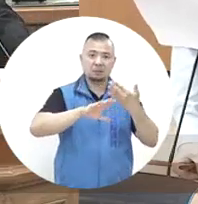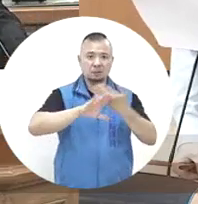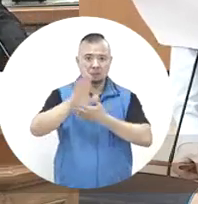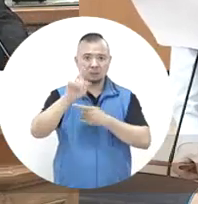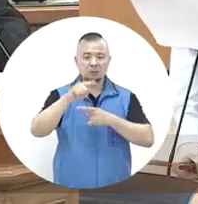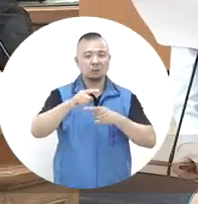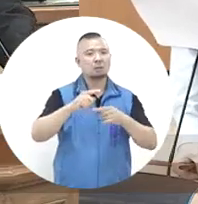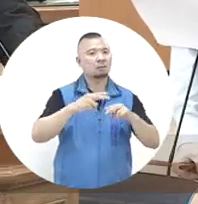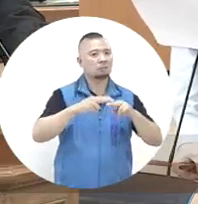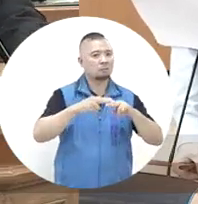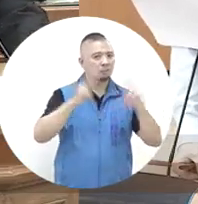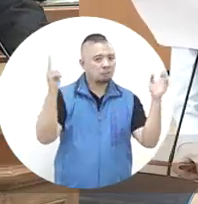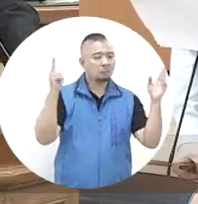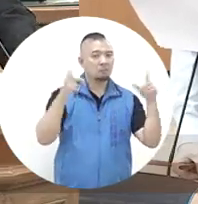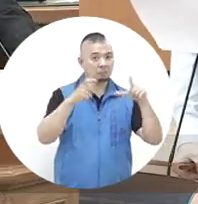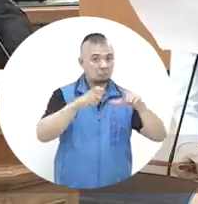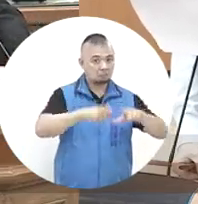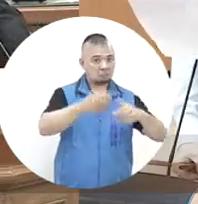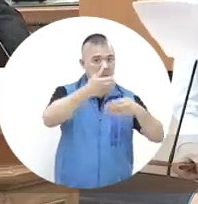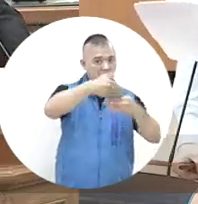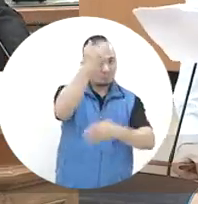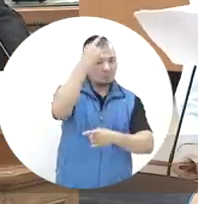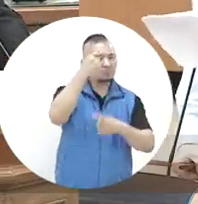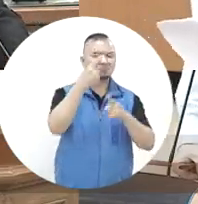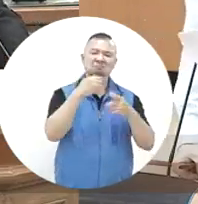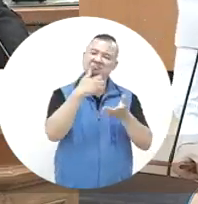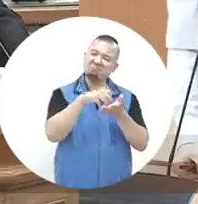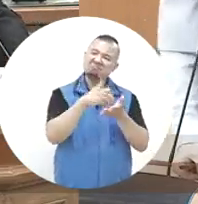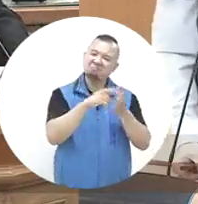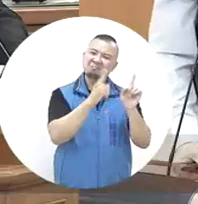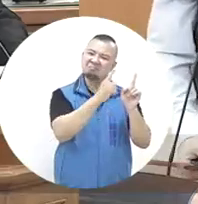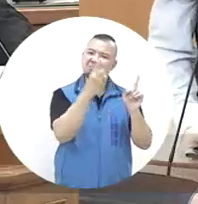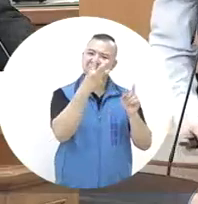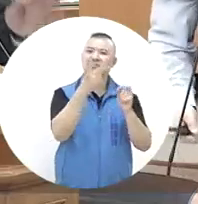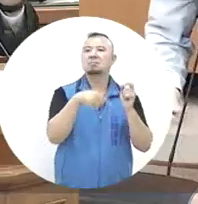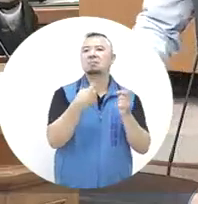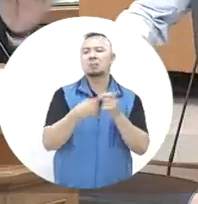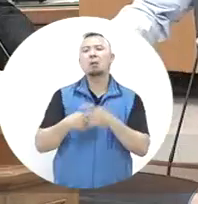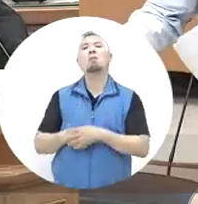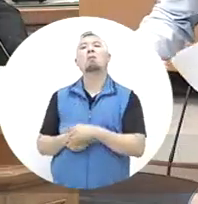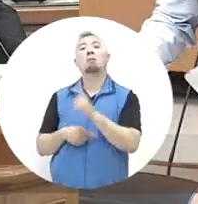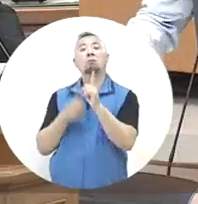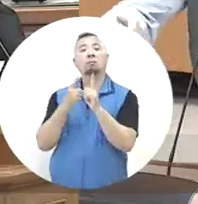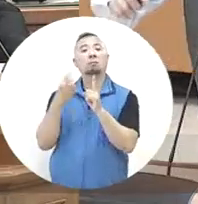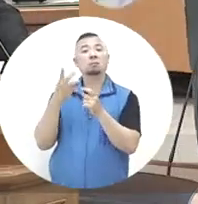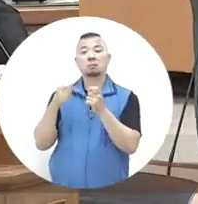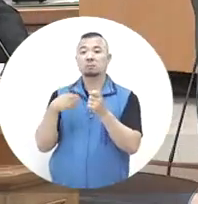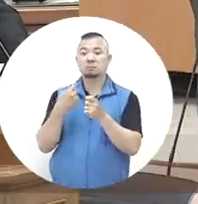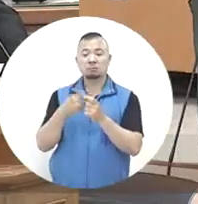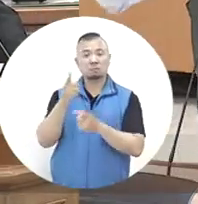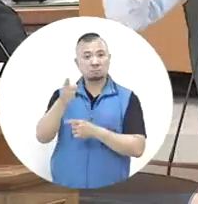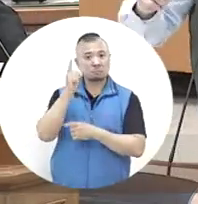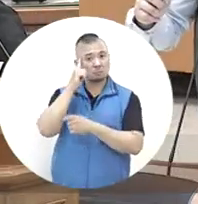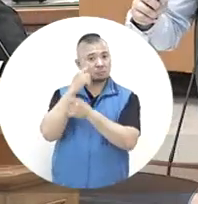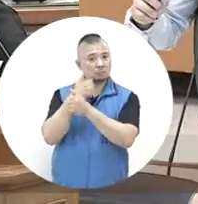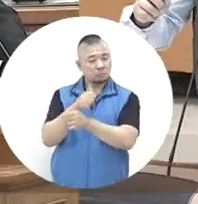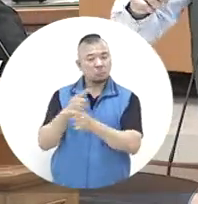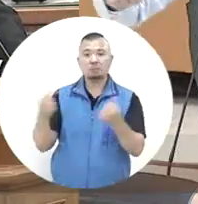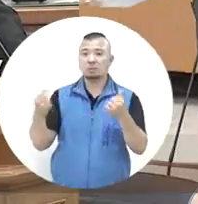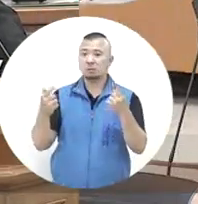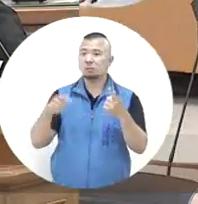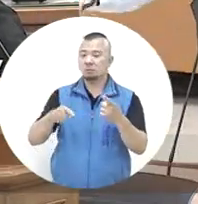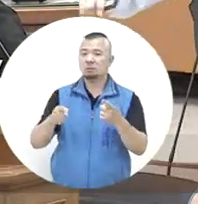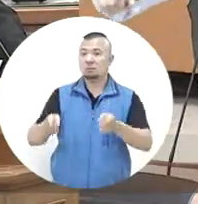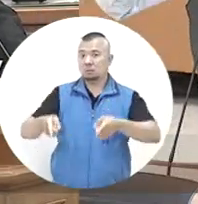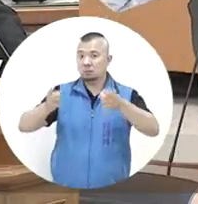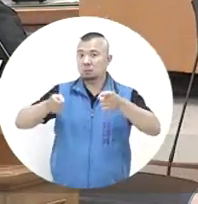大概要113年了。 113年， 113年。 那市长有没有考虑说啊，譬如说一楼装修好了，一